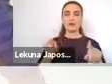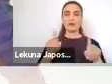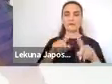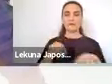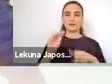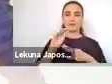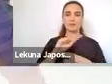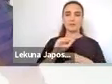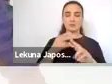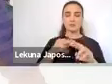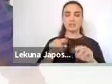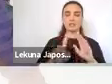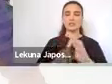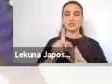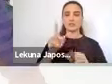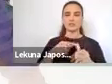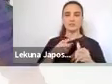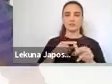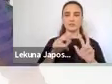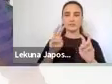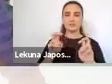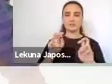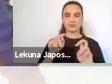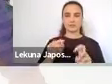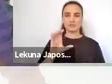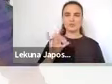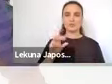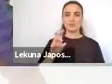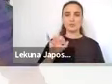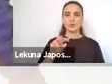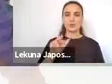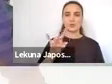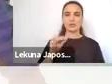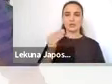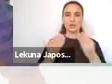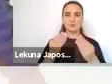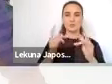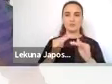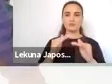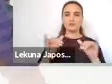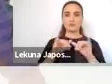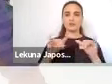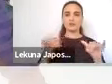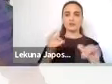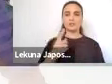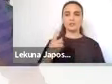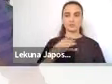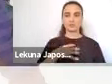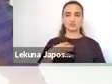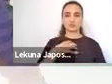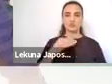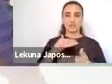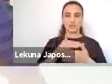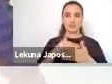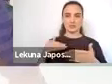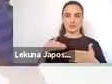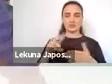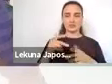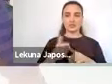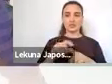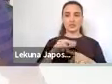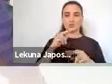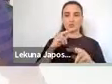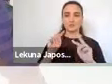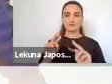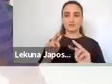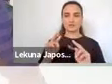დავამატებ, რომ აქვე შემოდის ეგრეთ წოდებული სიმბოლური თამაში, რაც ბავშვის განვითარების ერთ-ერთი ძალიან მნიშვნელოვანი ეტაპია და ძალიან ვაქცევთ ხოლმე